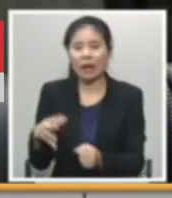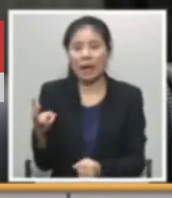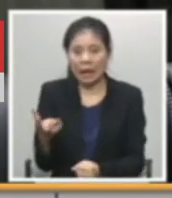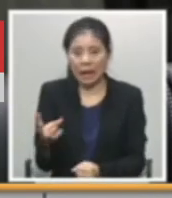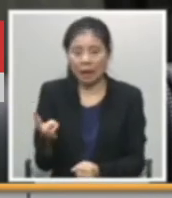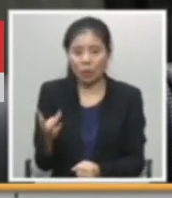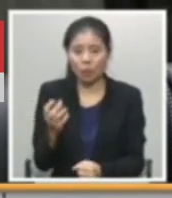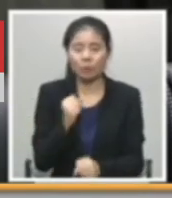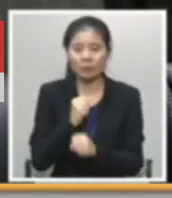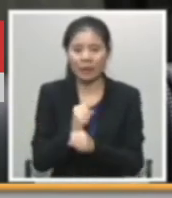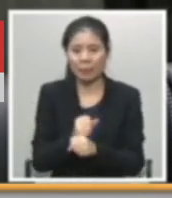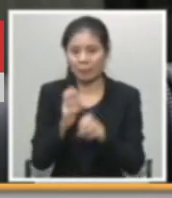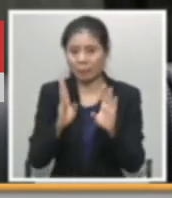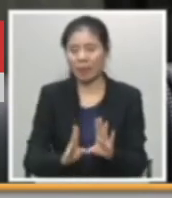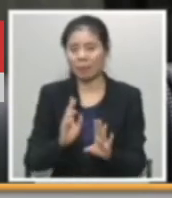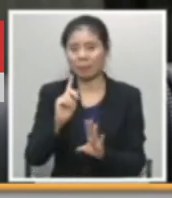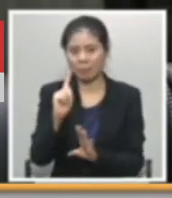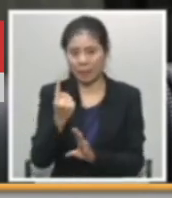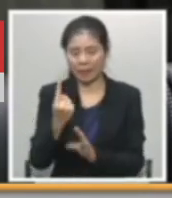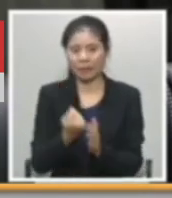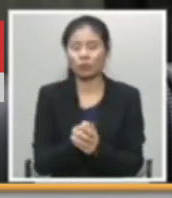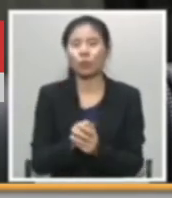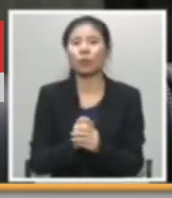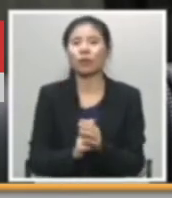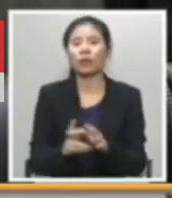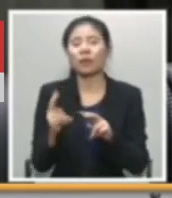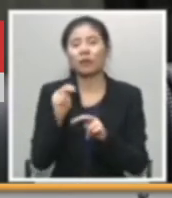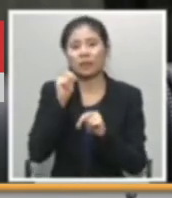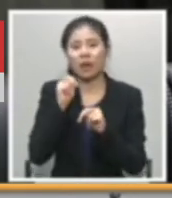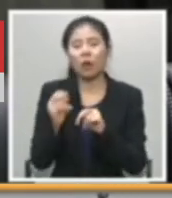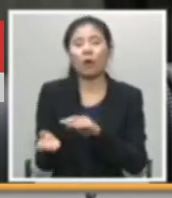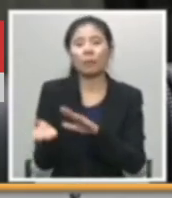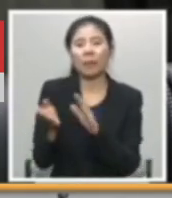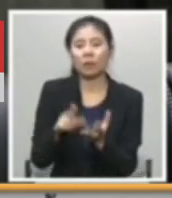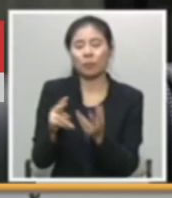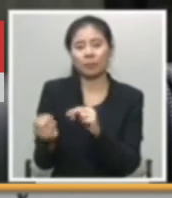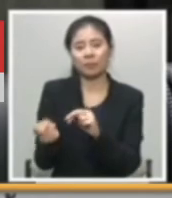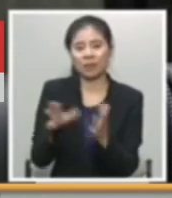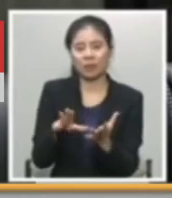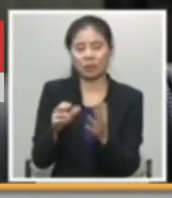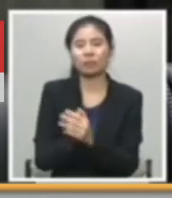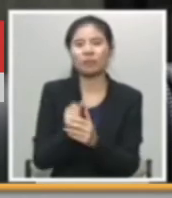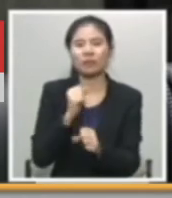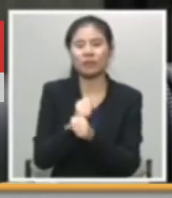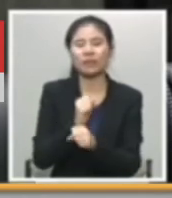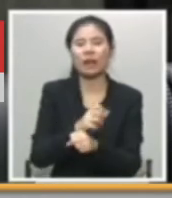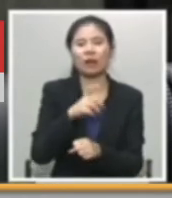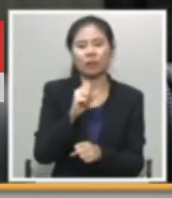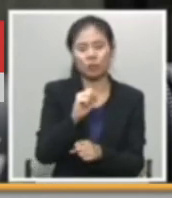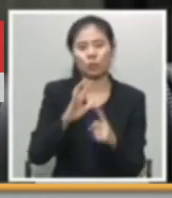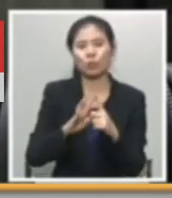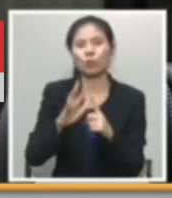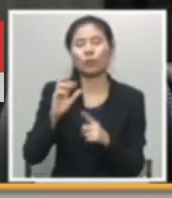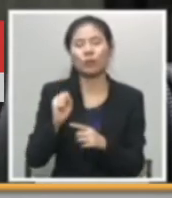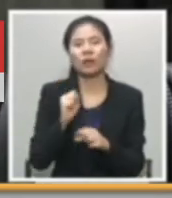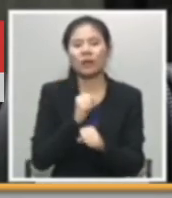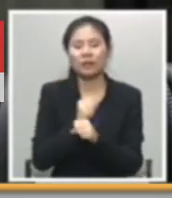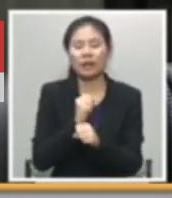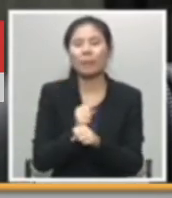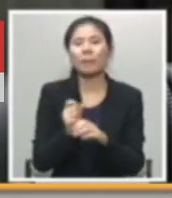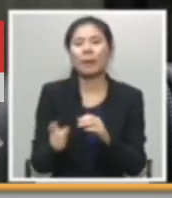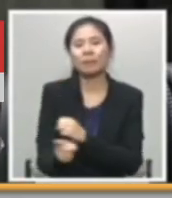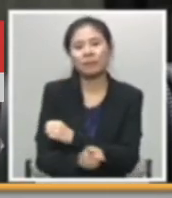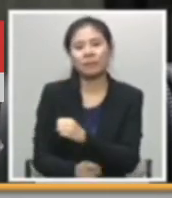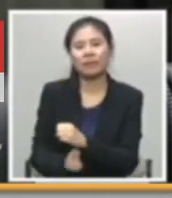แกจังหวัดนครพนมการดำนาแบบสักลุงเป็นอย่างไรเป็นการดำนาโด